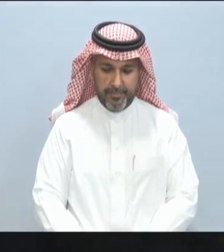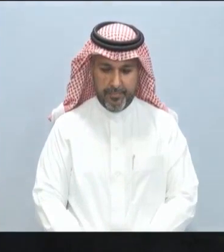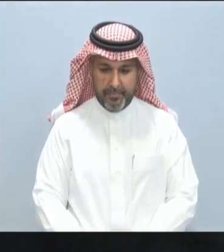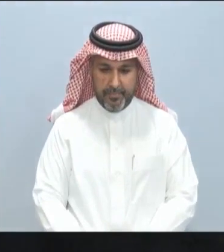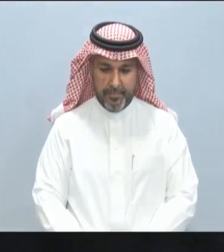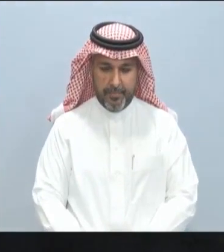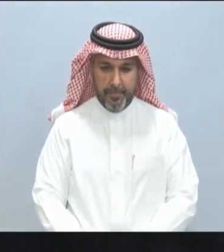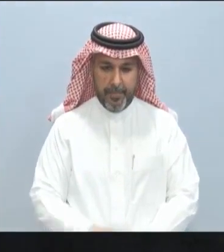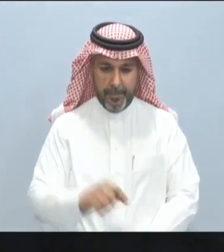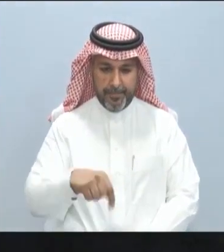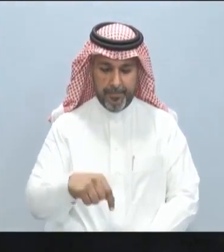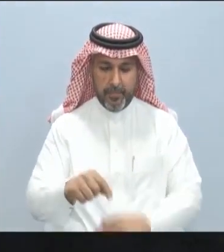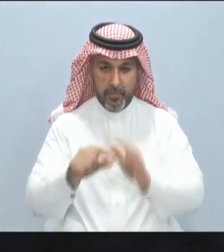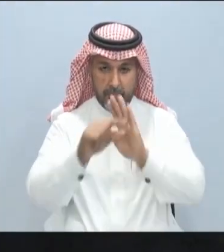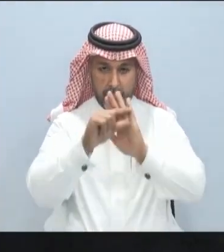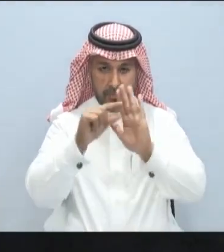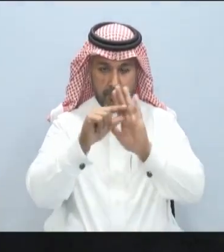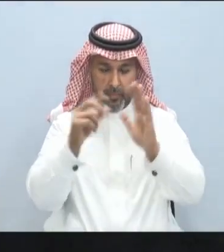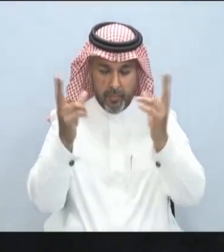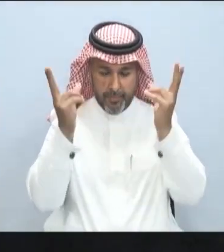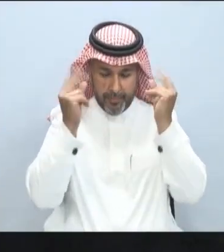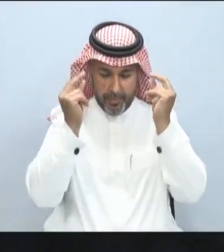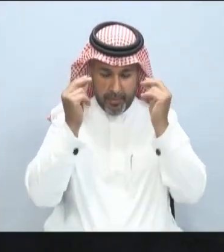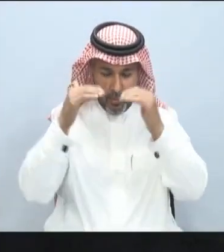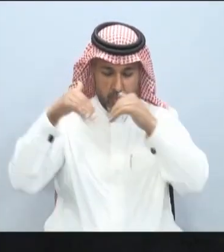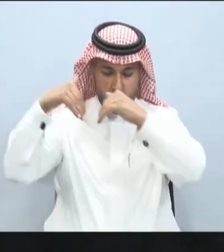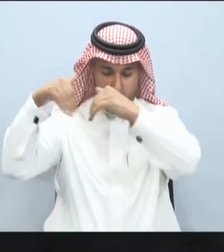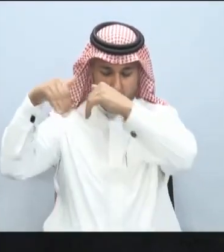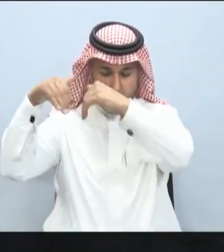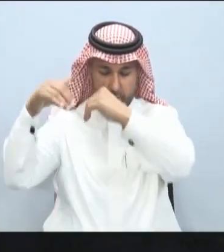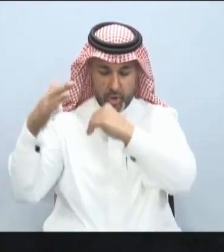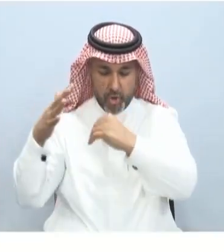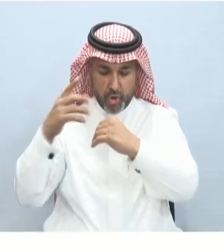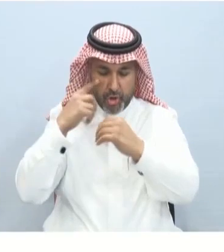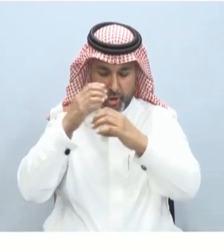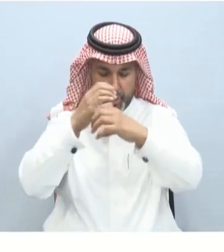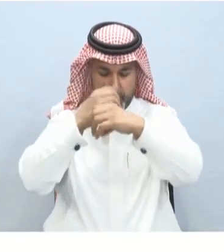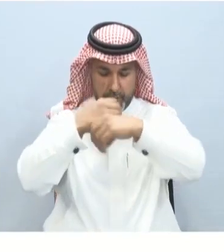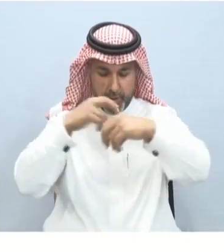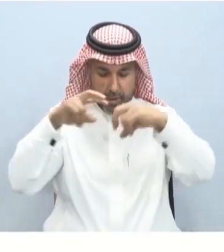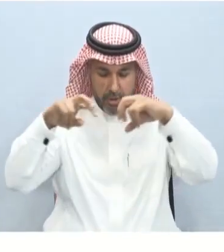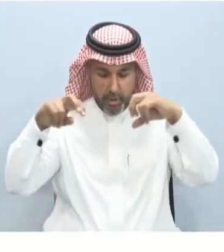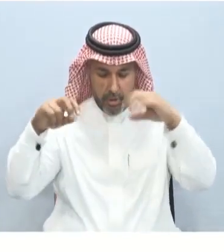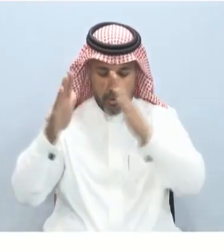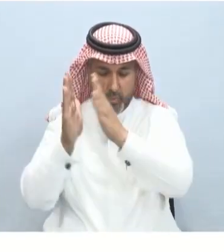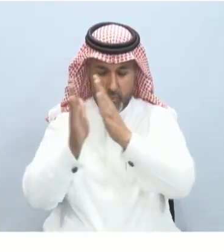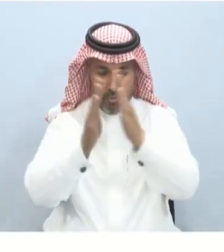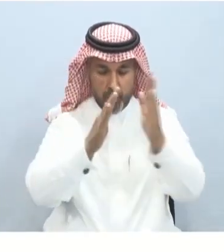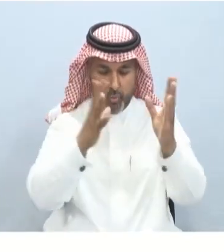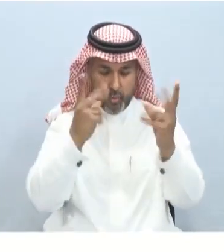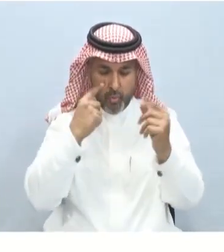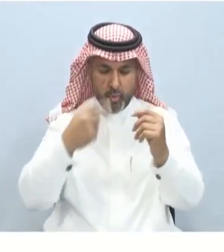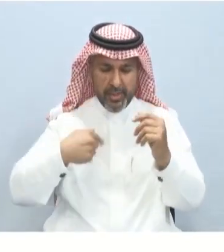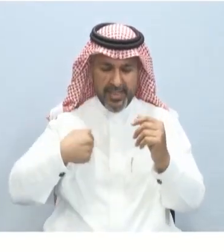اليوم سنتعرف على طريقه جديده لتحليل كثيرات الحدود تدعى بالمربعات الكامله لكن